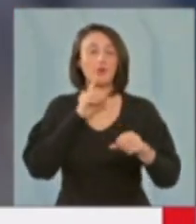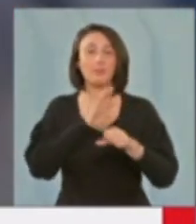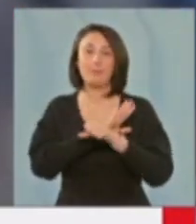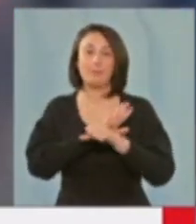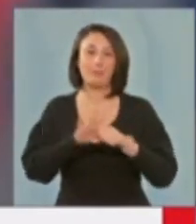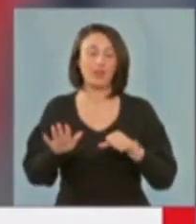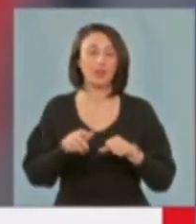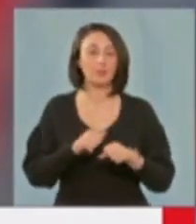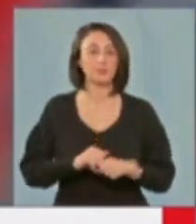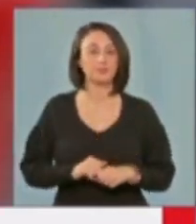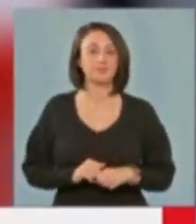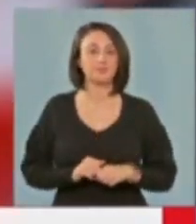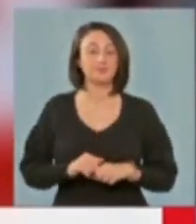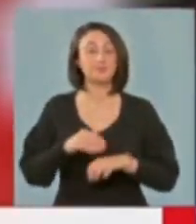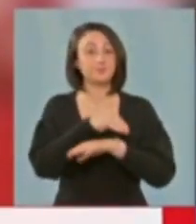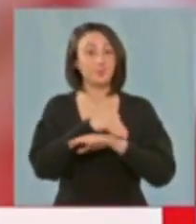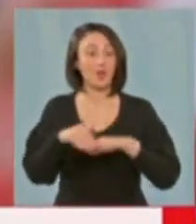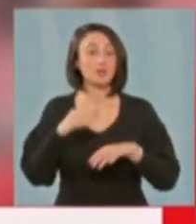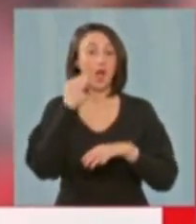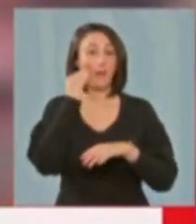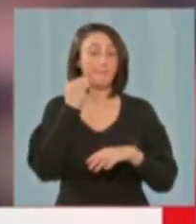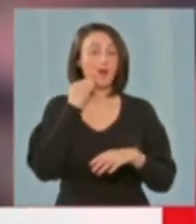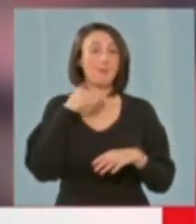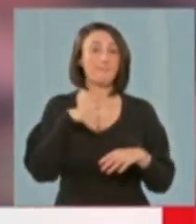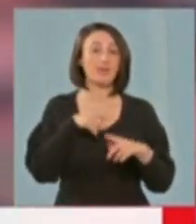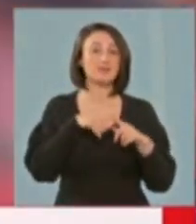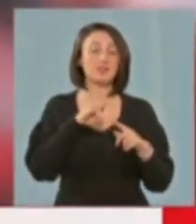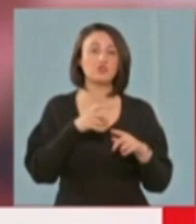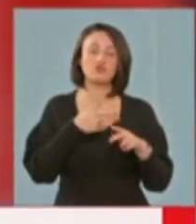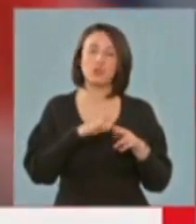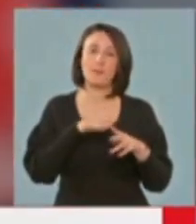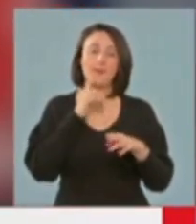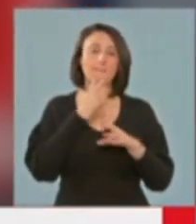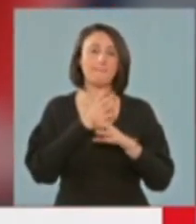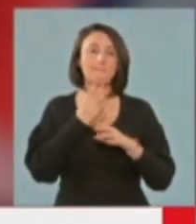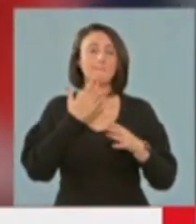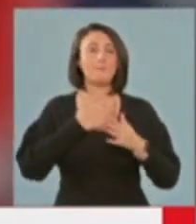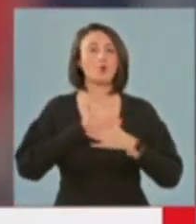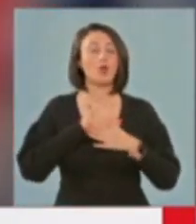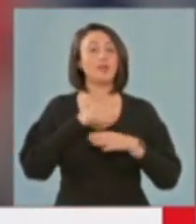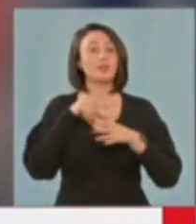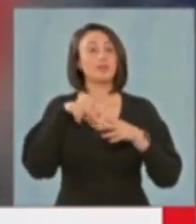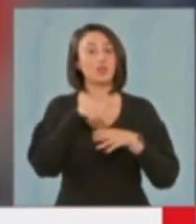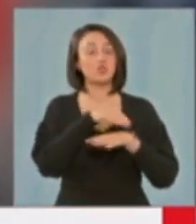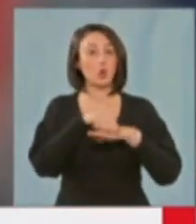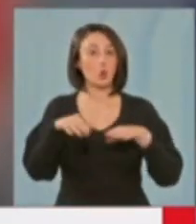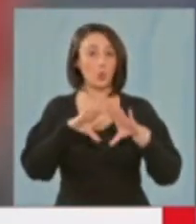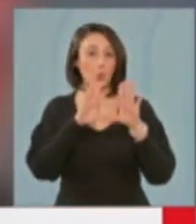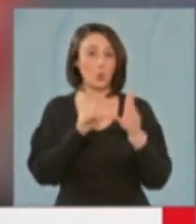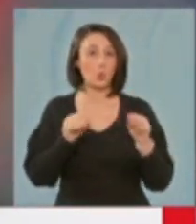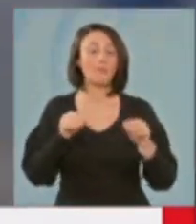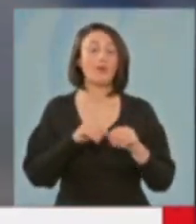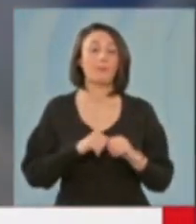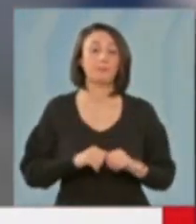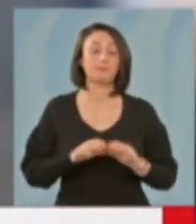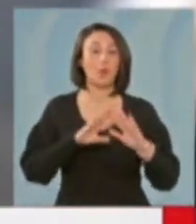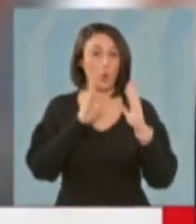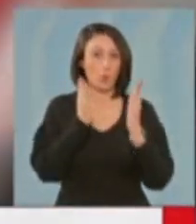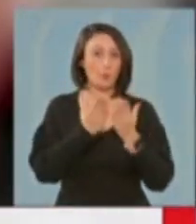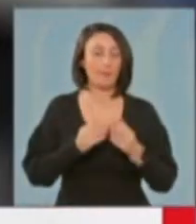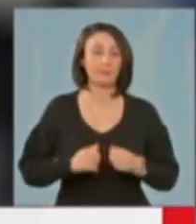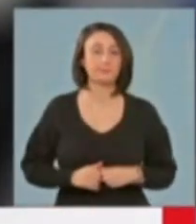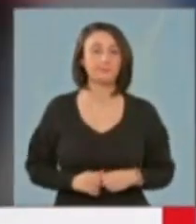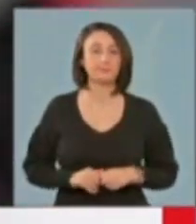aglomerate. De altfel, granița dintre SUA și Mexic este cea mai mortală trecere din lume, conform datelor Organizației Internaționale